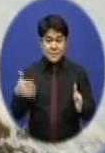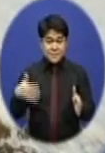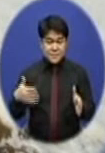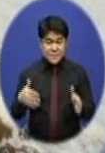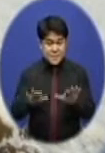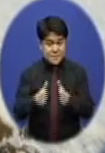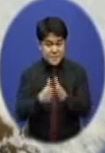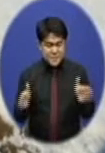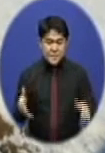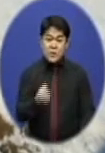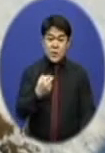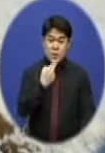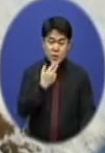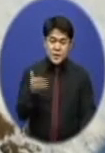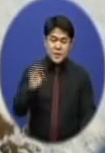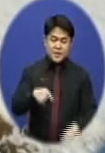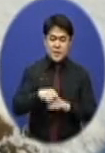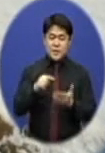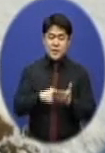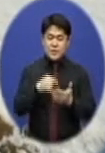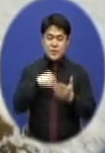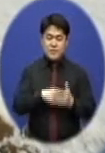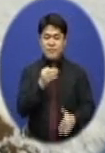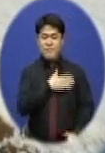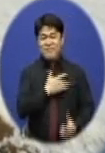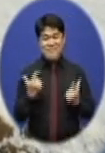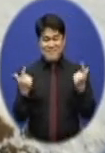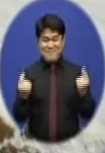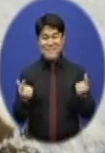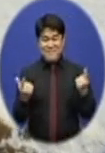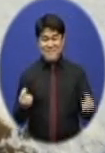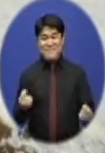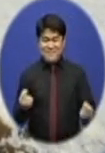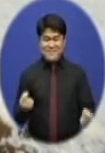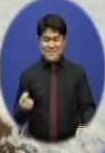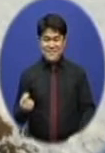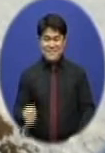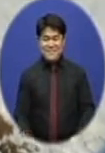가진 건 없지만 마음은 부자